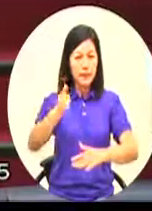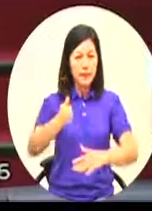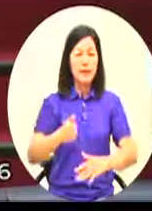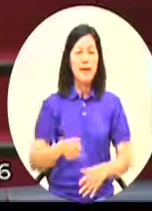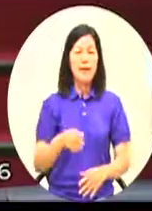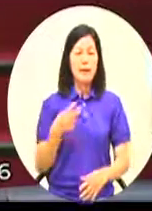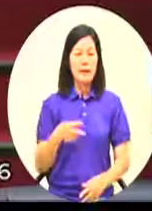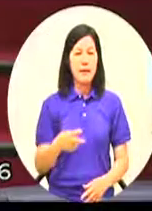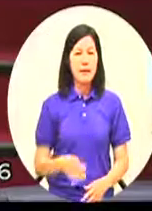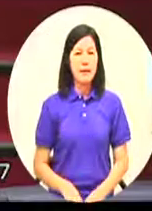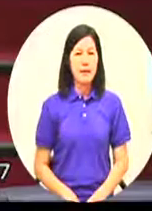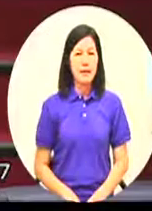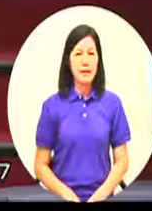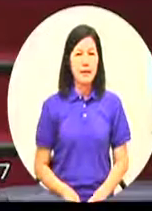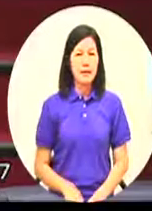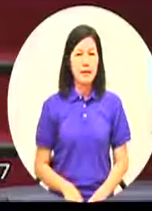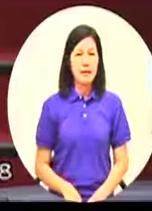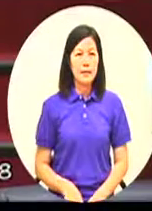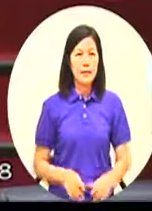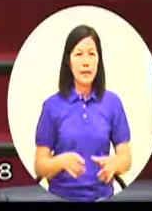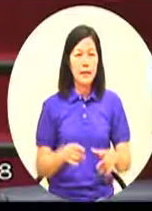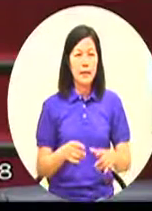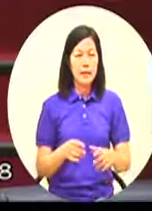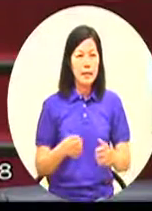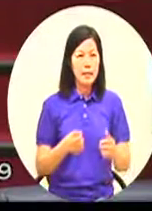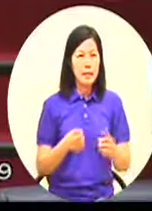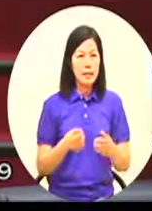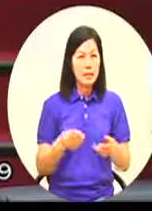的渔民会的主委。